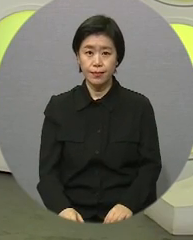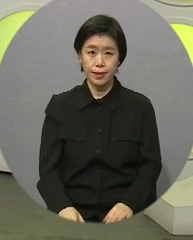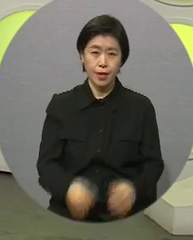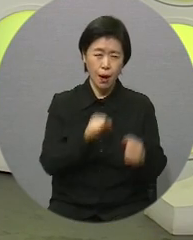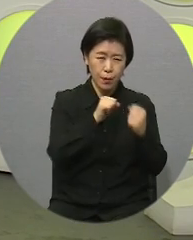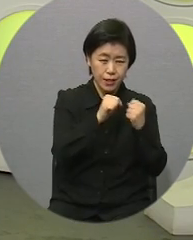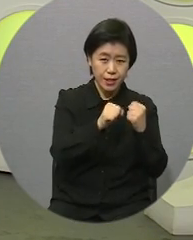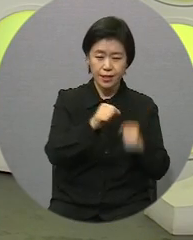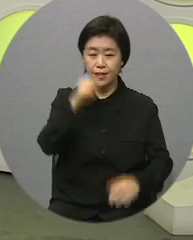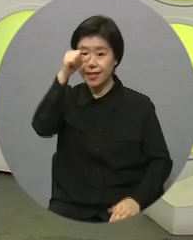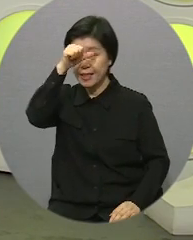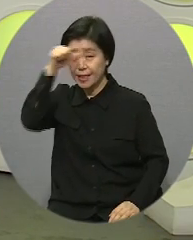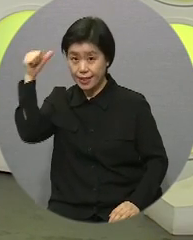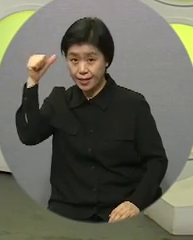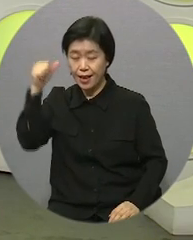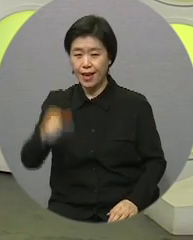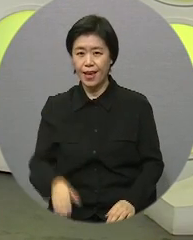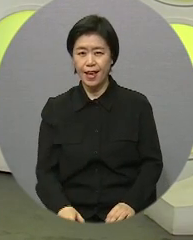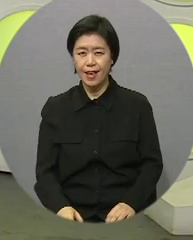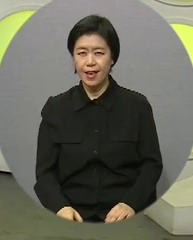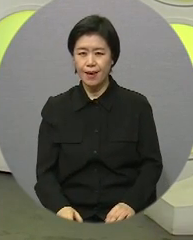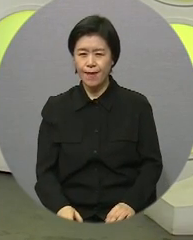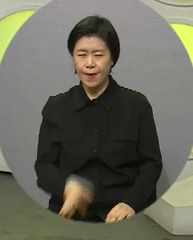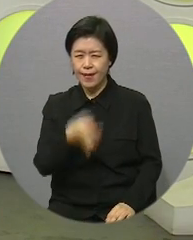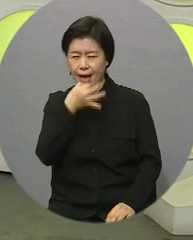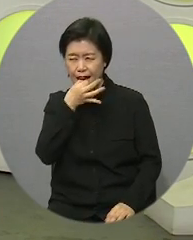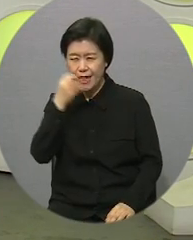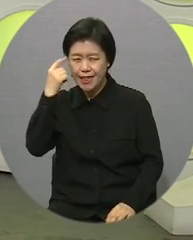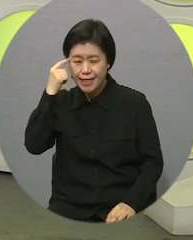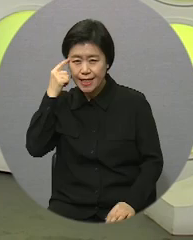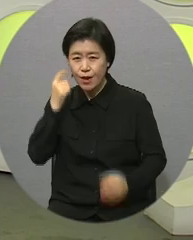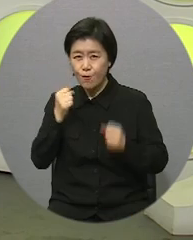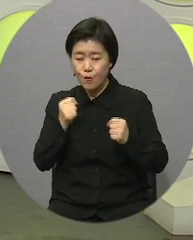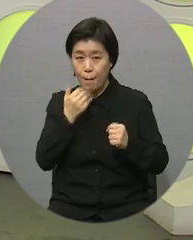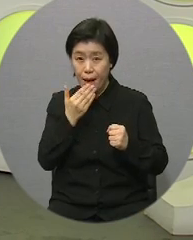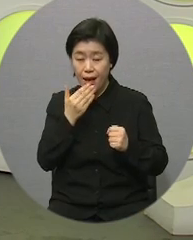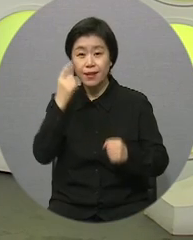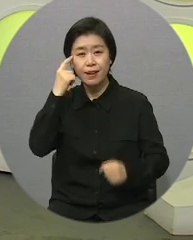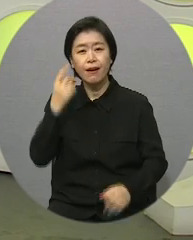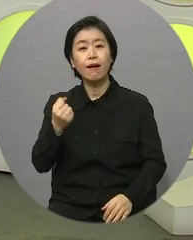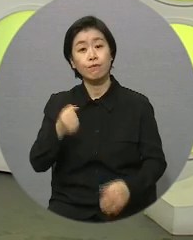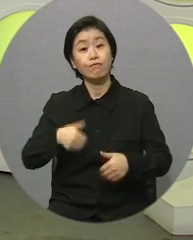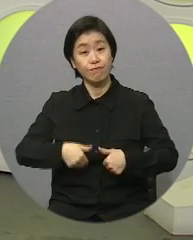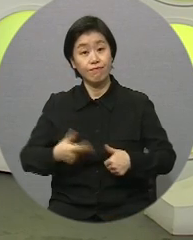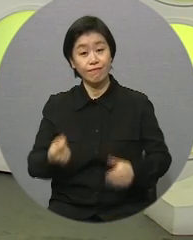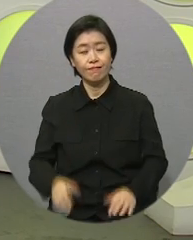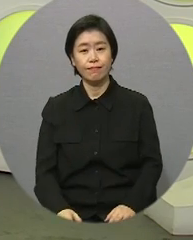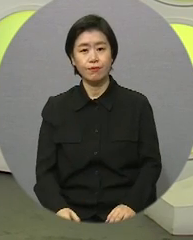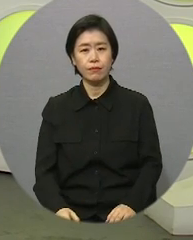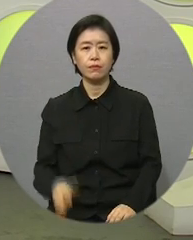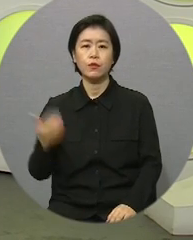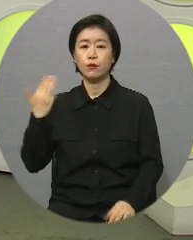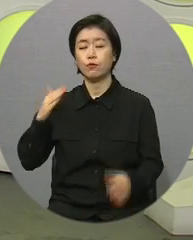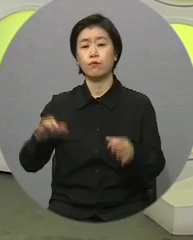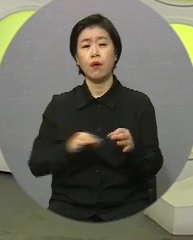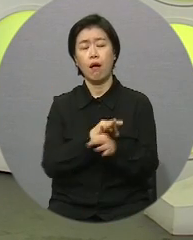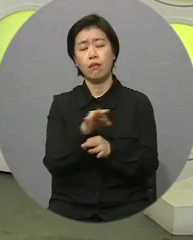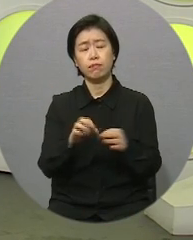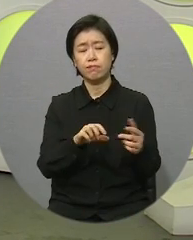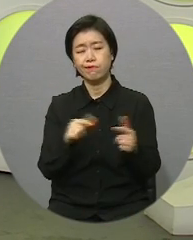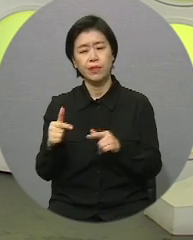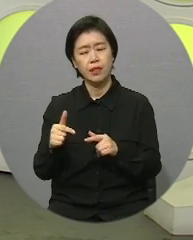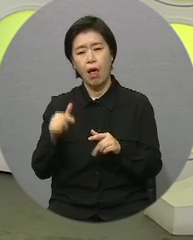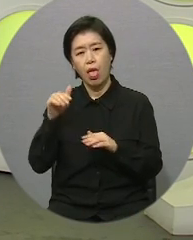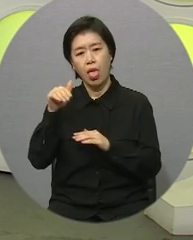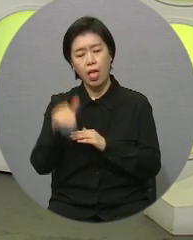닮은 점이 오기 왜 요즘이 어 요즘도 사실 경제도 어렵고 힘든 시기잖아요 코로나